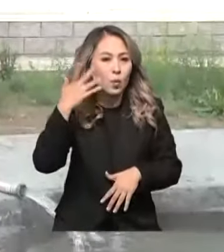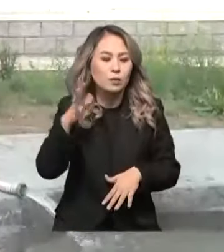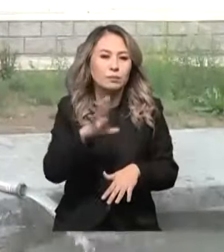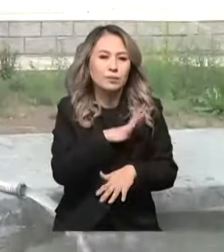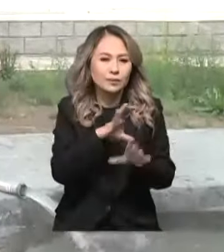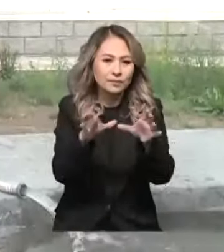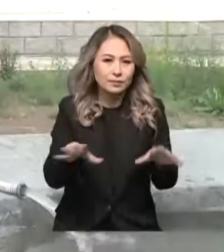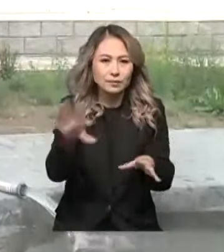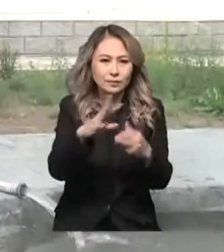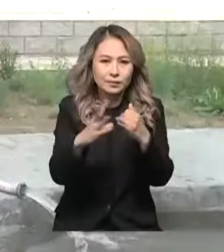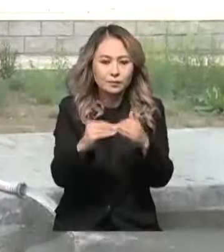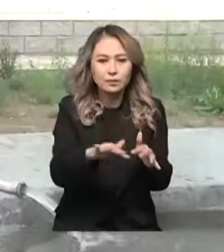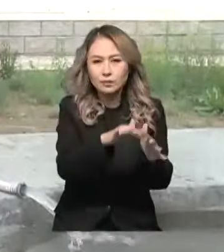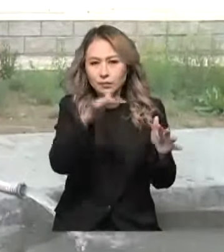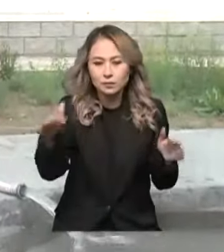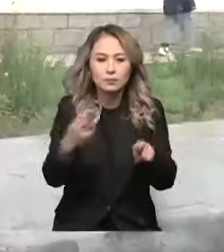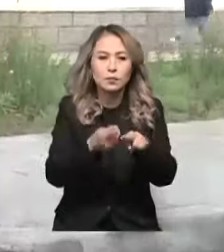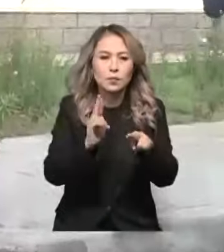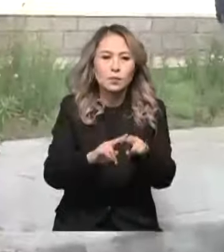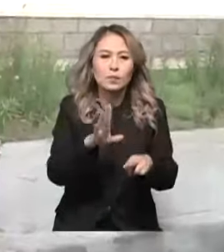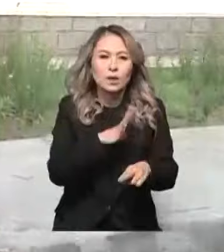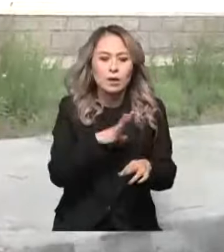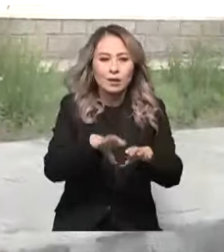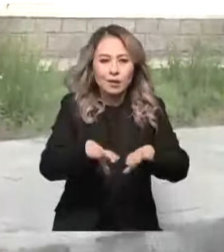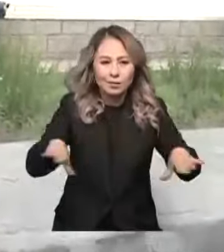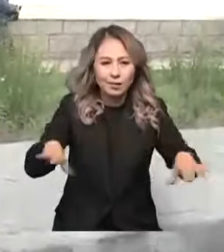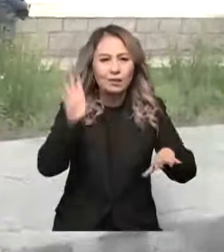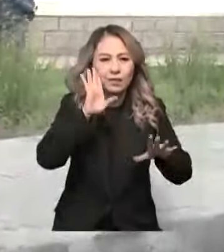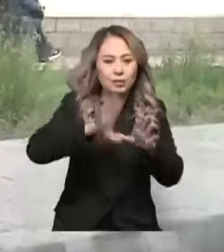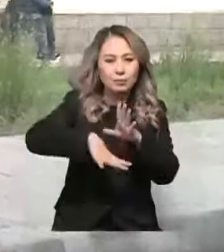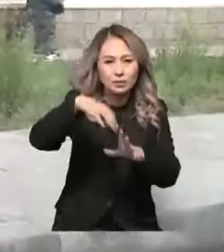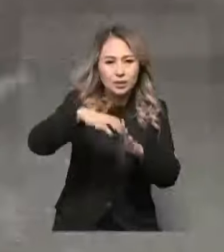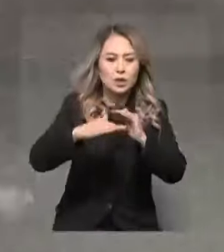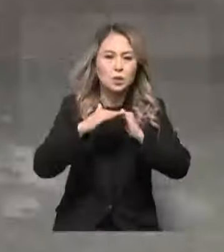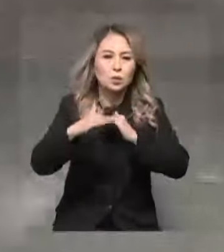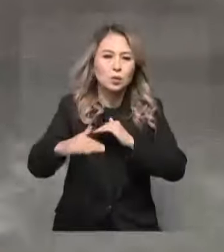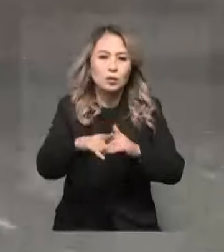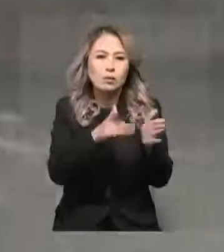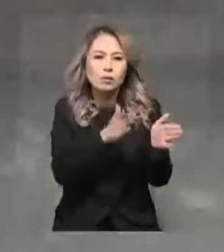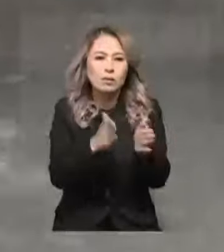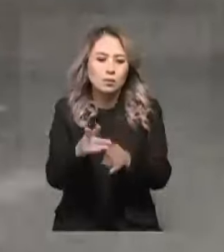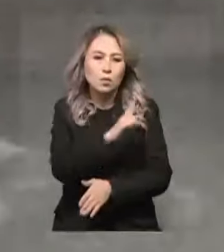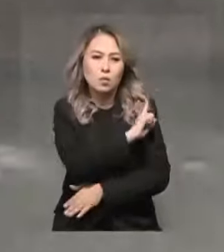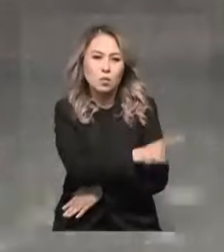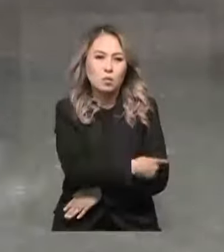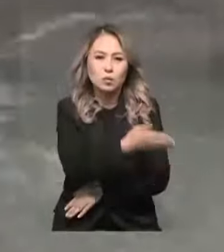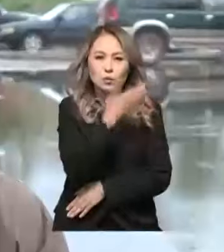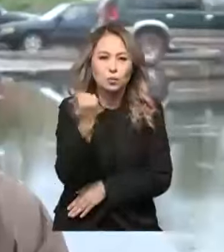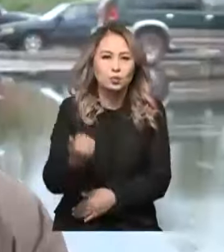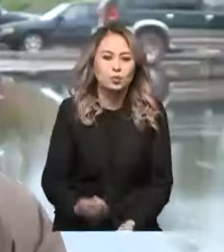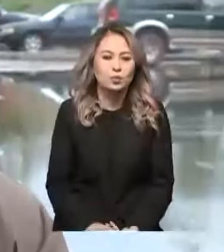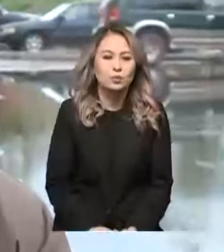кәріз суы жертөлеге жиналады. Ал кешендегі канализациялық су сорғызу станциясының оны реттеуге күші жетпейді.